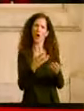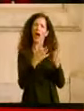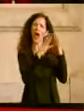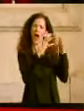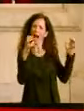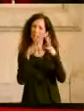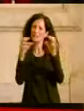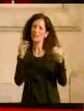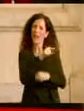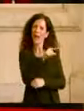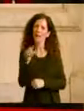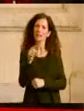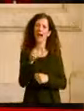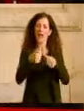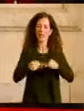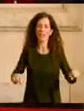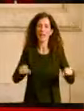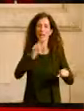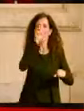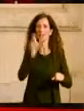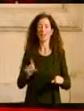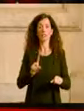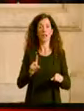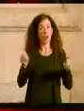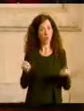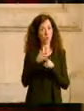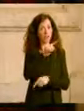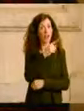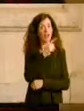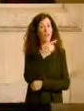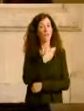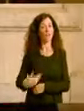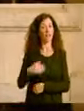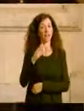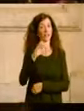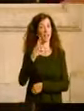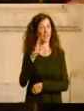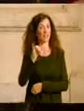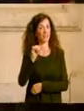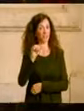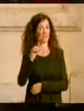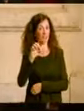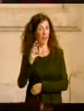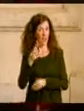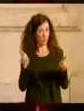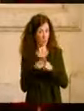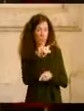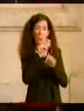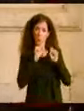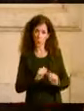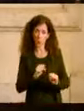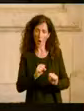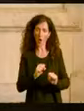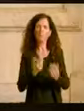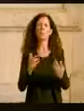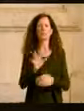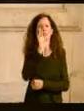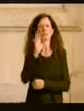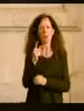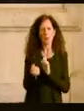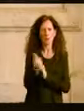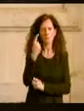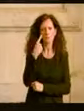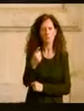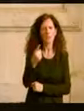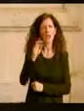hanno sede in Italia, come il caso di Fiat Chrysler, e risulta una richiesta dell'FCA di un sostegno di